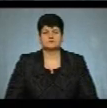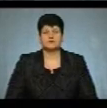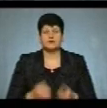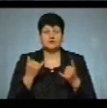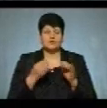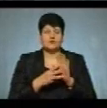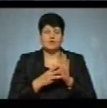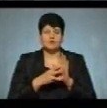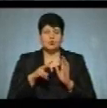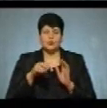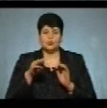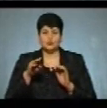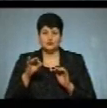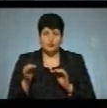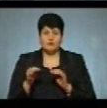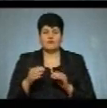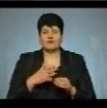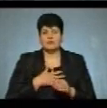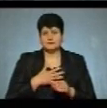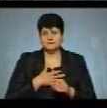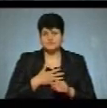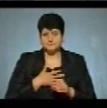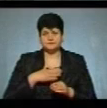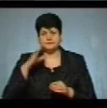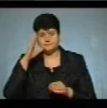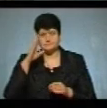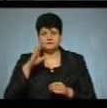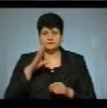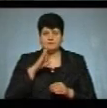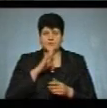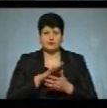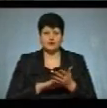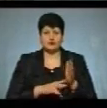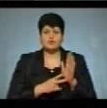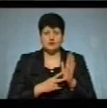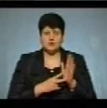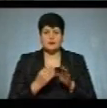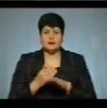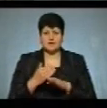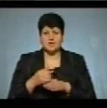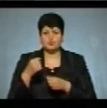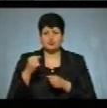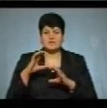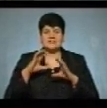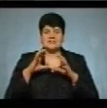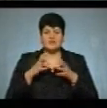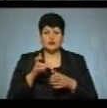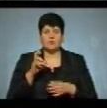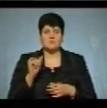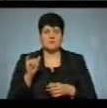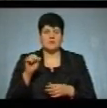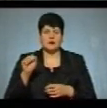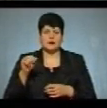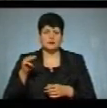Сьогодні, 8 лютого, у канадському Кенморі жіночою та чоловічою естафетами продовжиться 7-й етап Кубка світу з біатлону. О